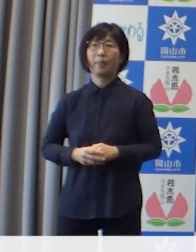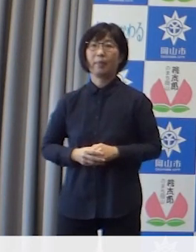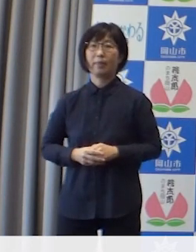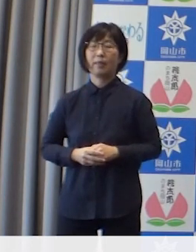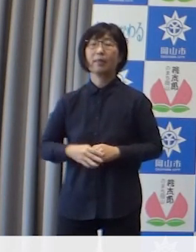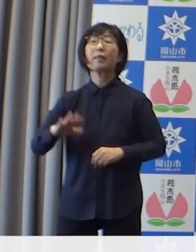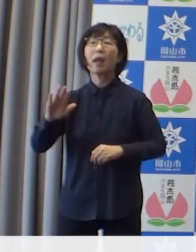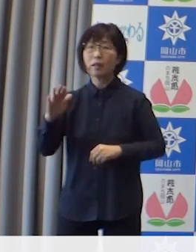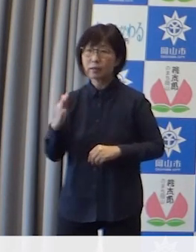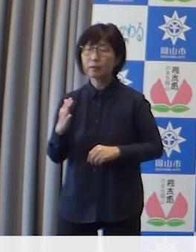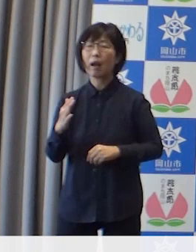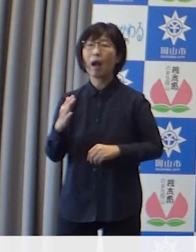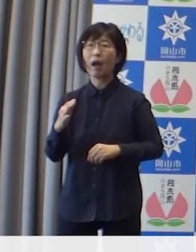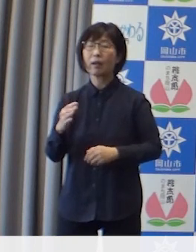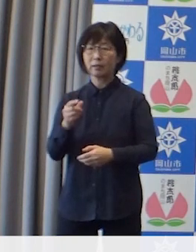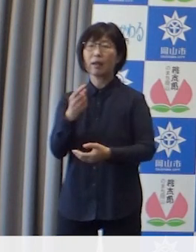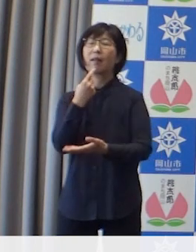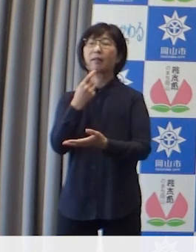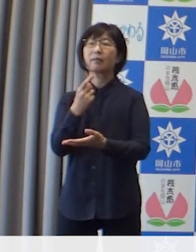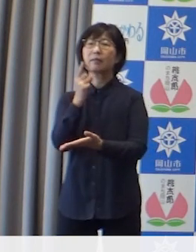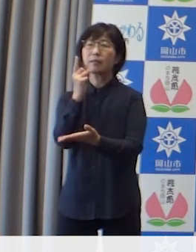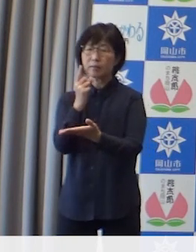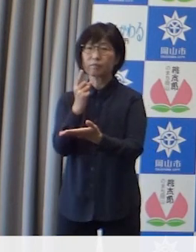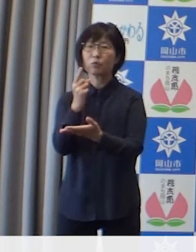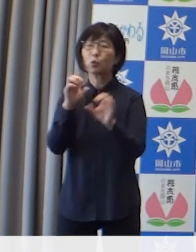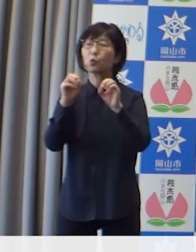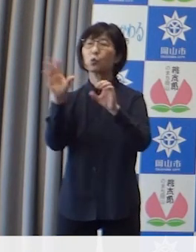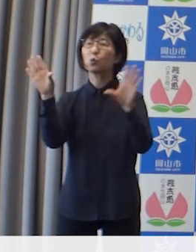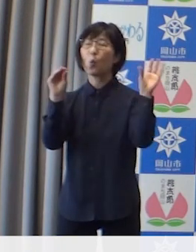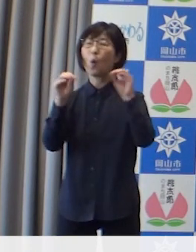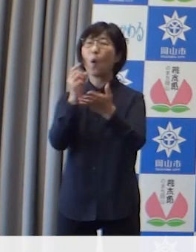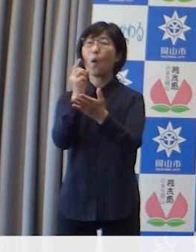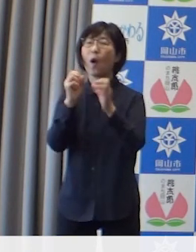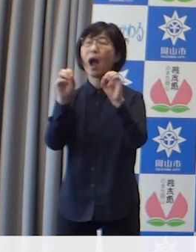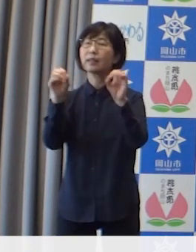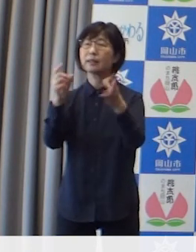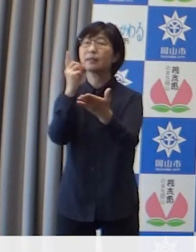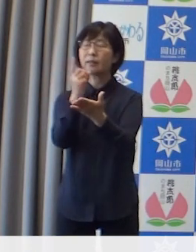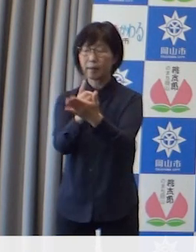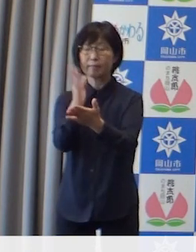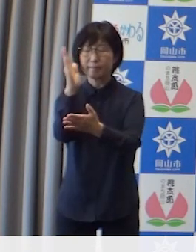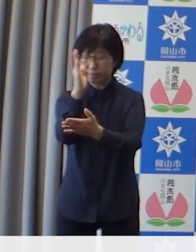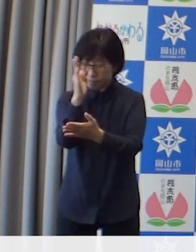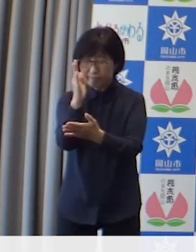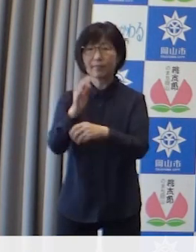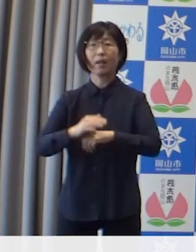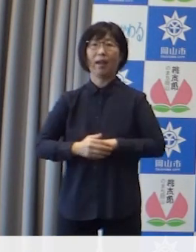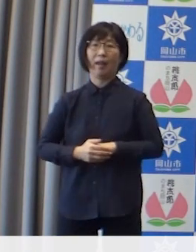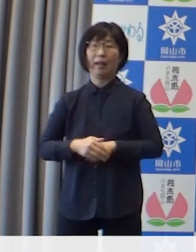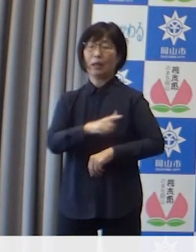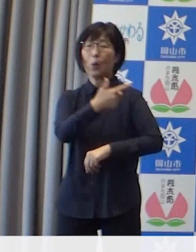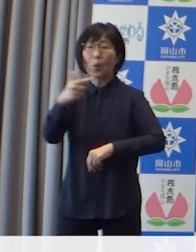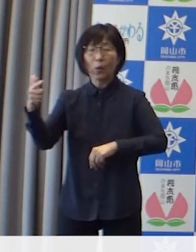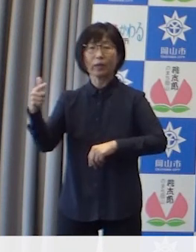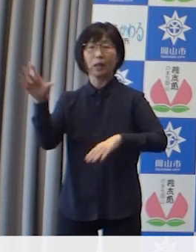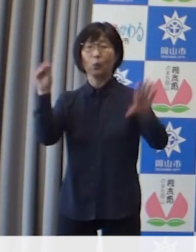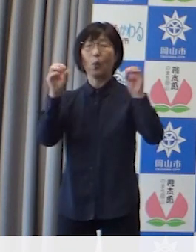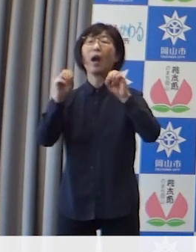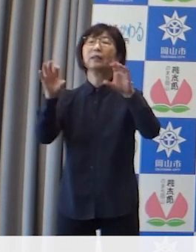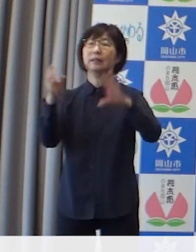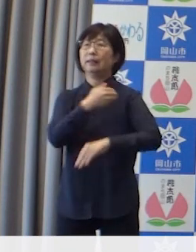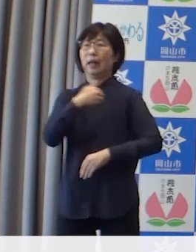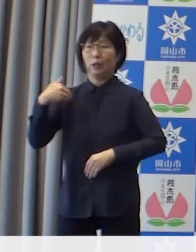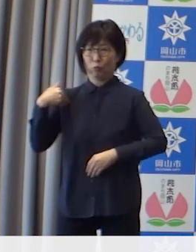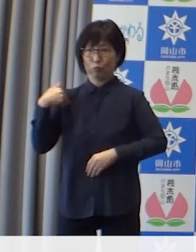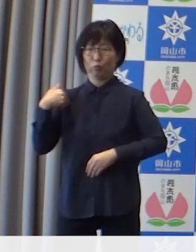ただ単なる情報発信だけでなく、さまざまな活用方法が期待できるということから、市